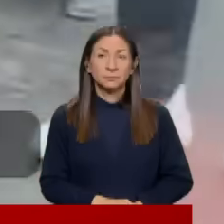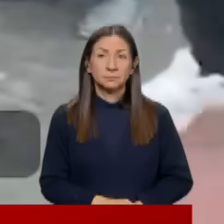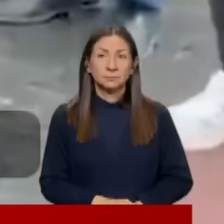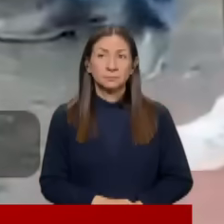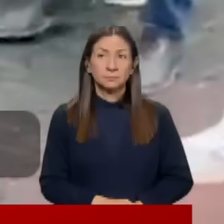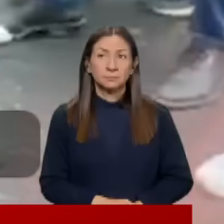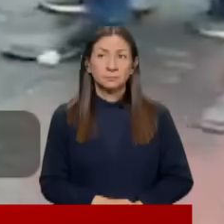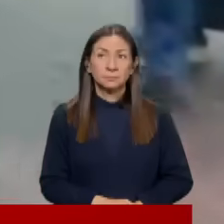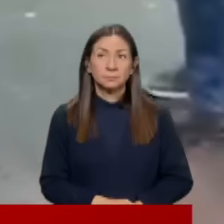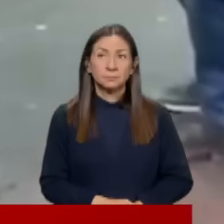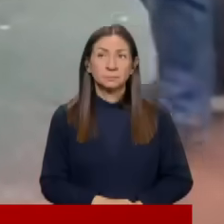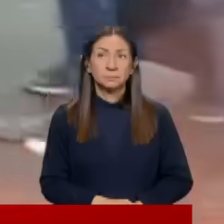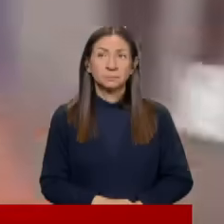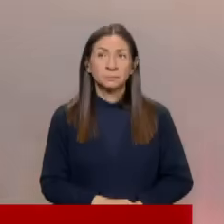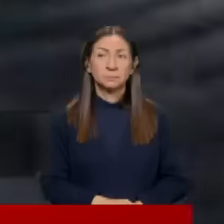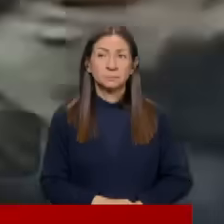Arkadaşlar geri çıkın.